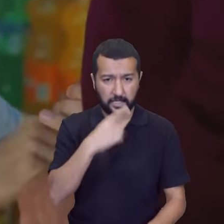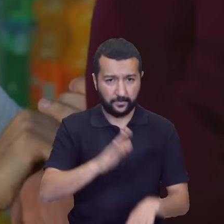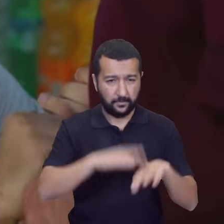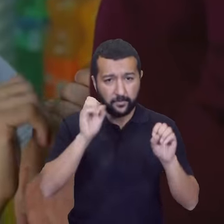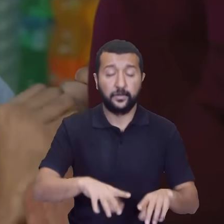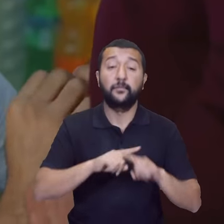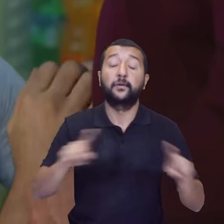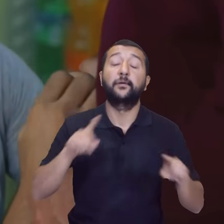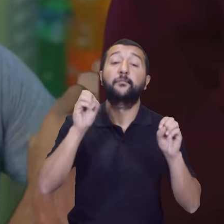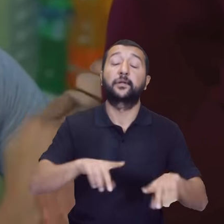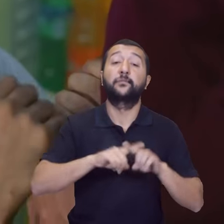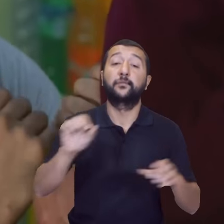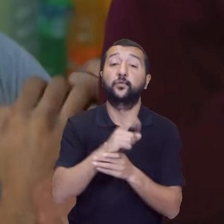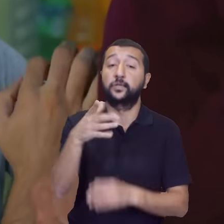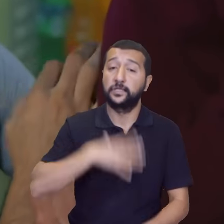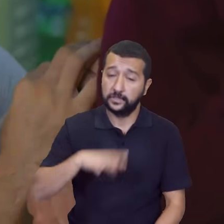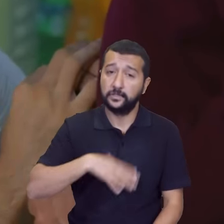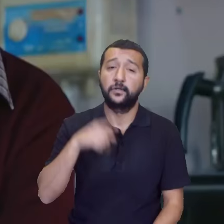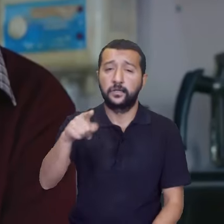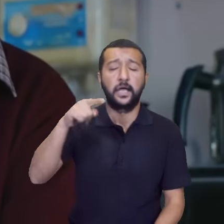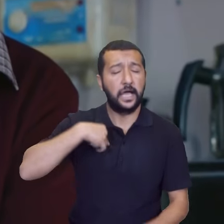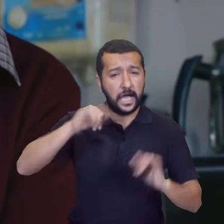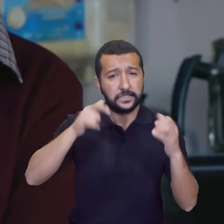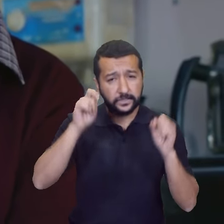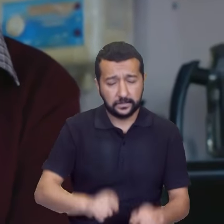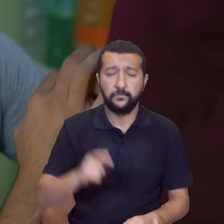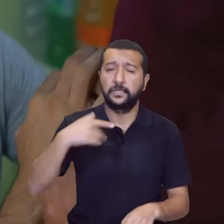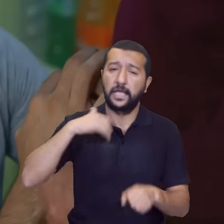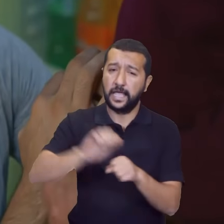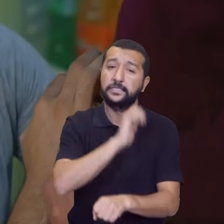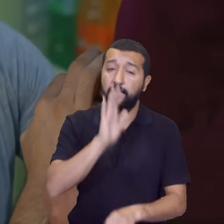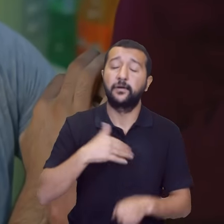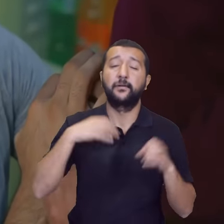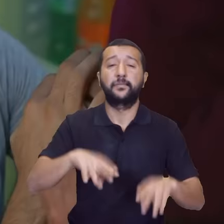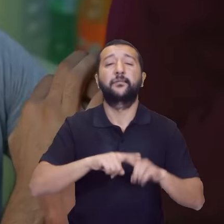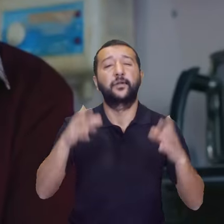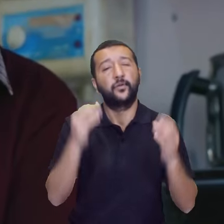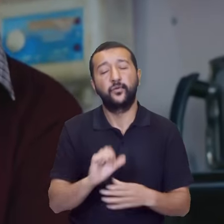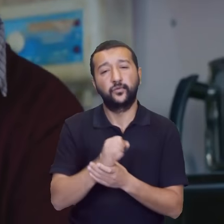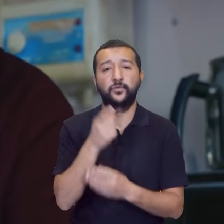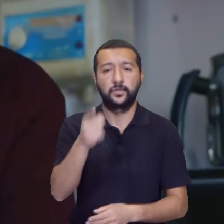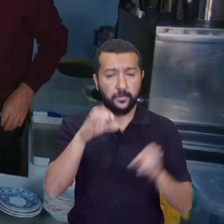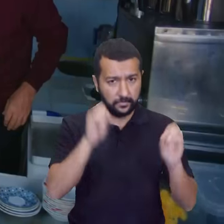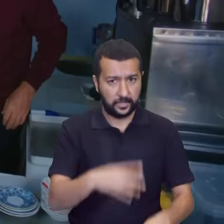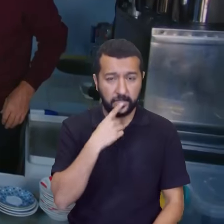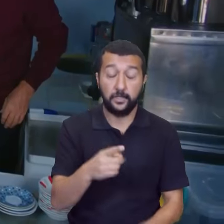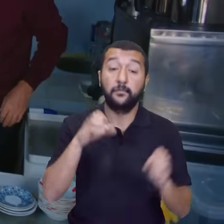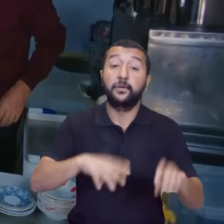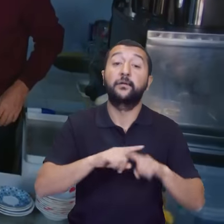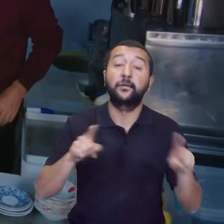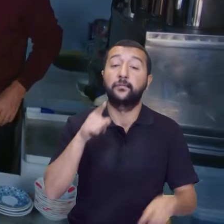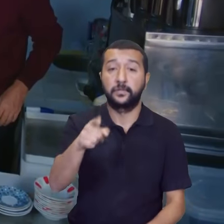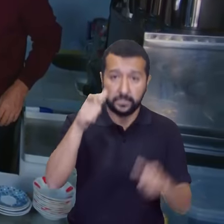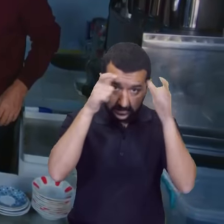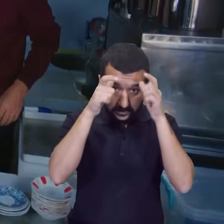elimi. Bırakmam. Bırakmam usta. İstersen un ufak et beni. Üstüme bas geç ama bırakma, ne olur. Ne olur usta. Bırak ya. Bırakmam.